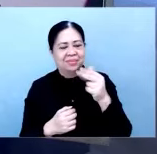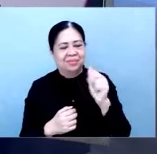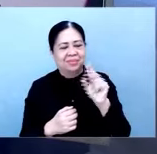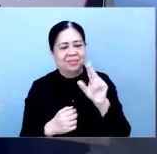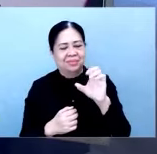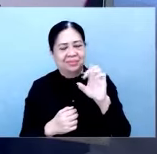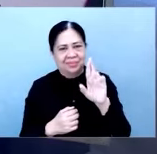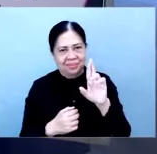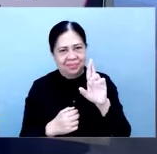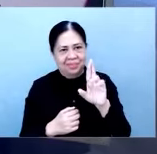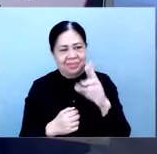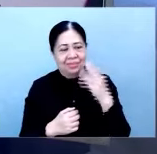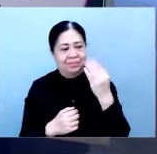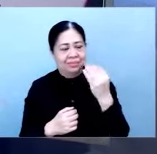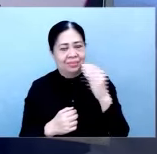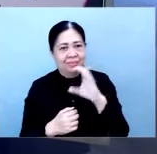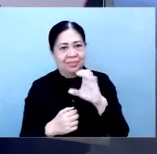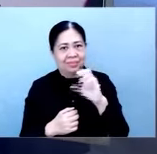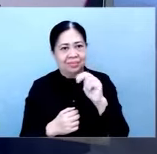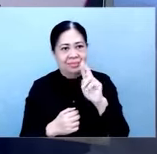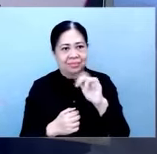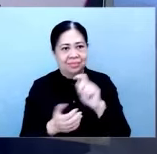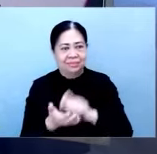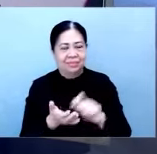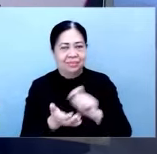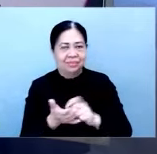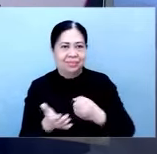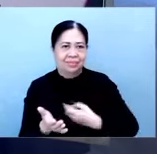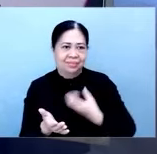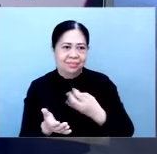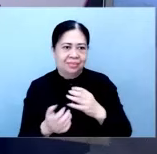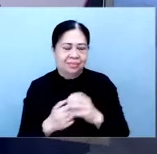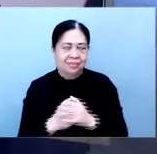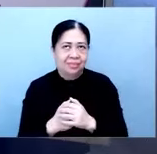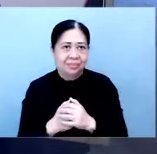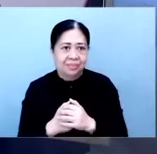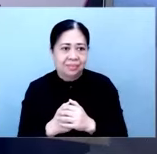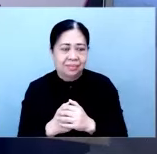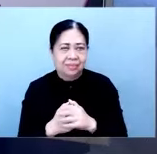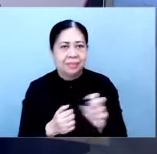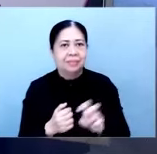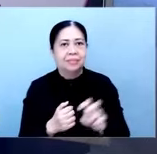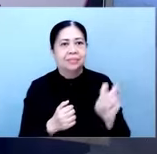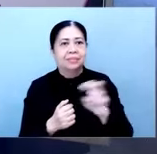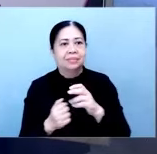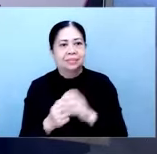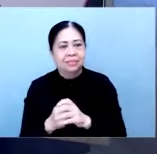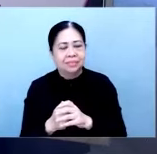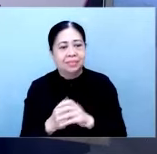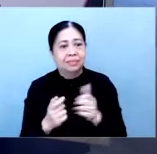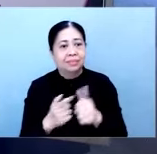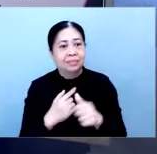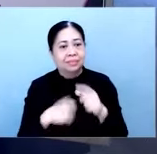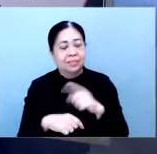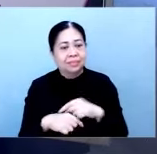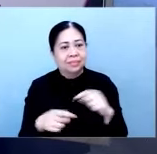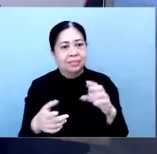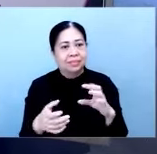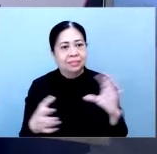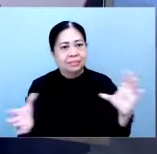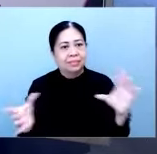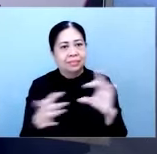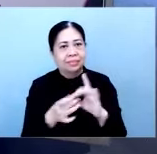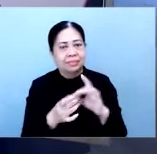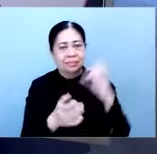Chaucer. In the 14th century, he wrote a poem, Pilgrimage of Birds, where for the first time he linked